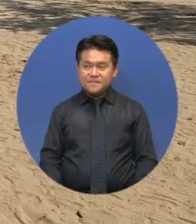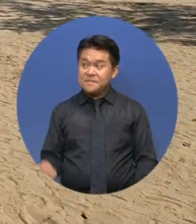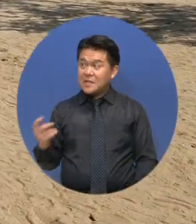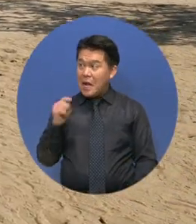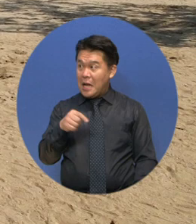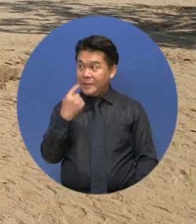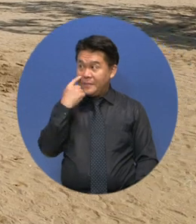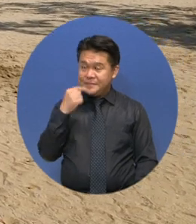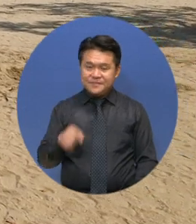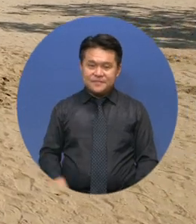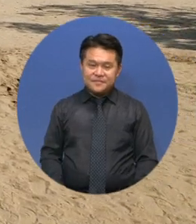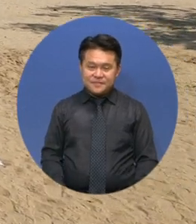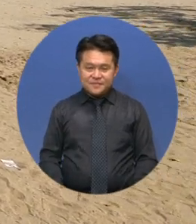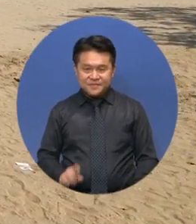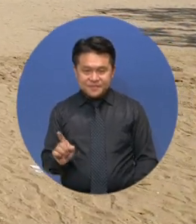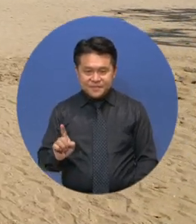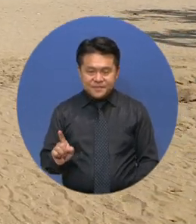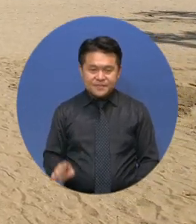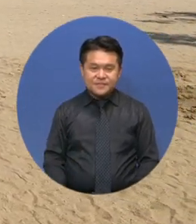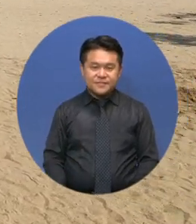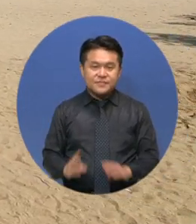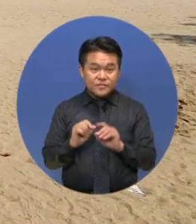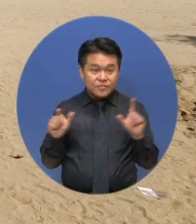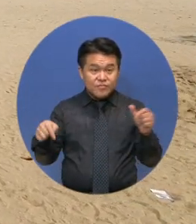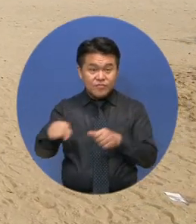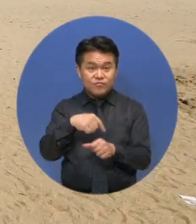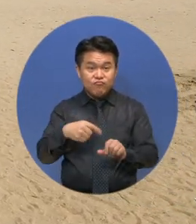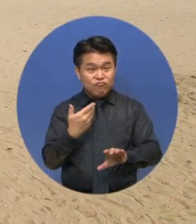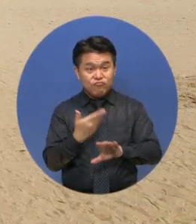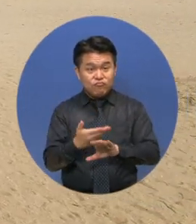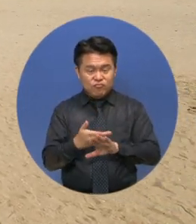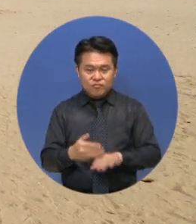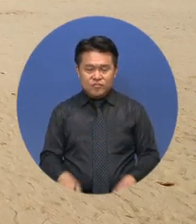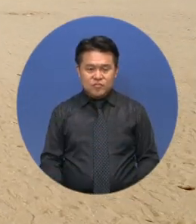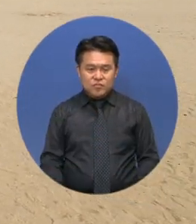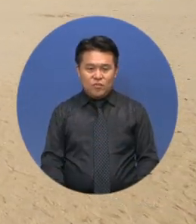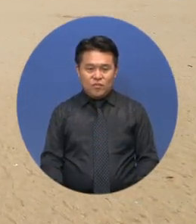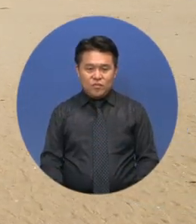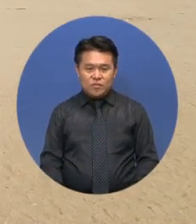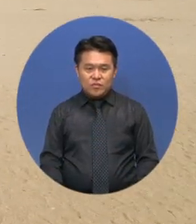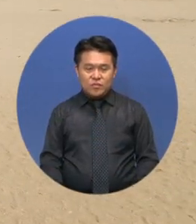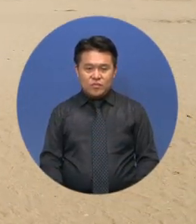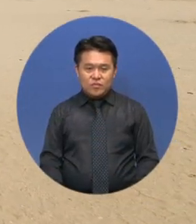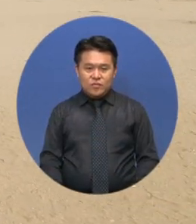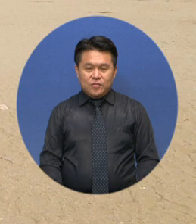다시 찾은 외목마을은 주말의 분위기와는 사뭇 달랐습니다.